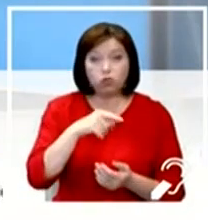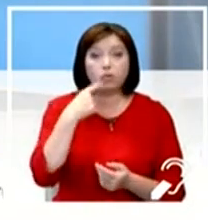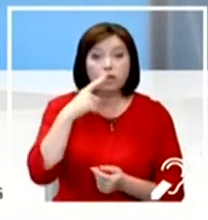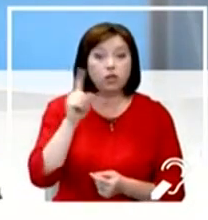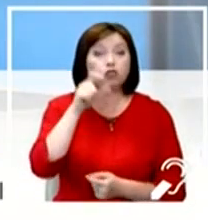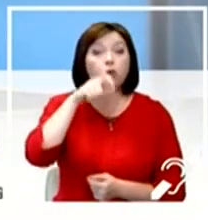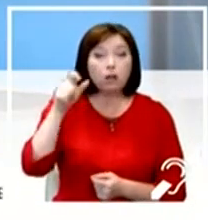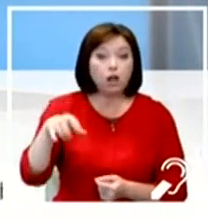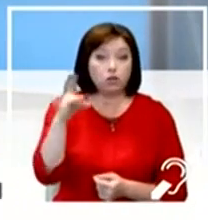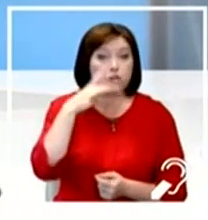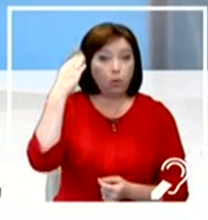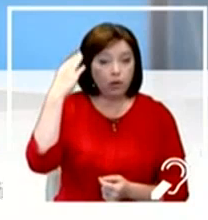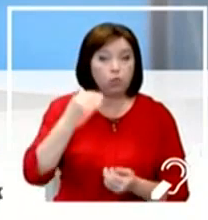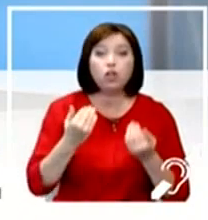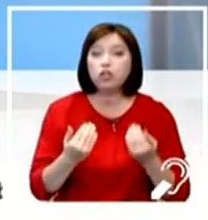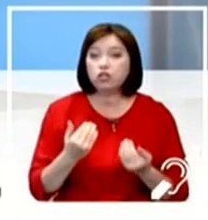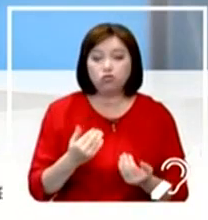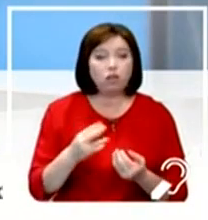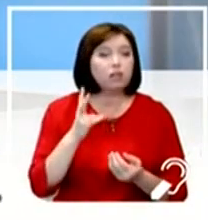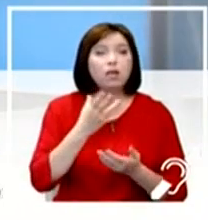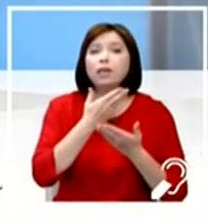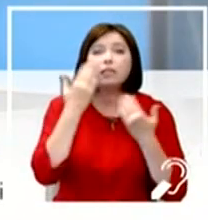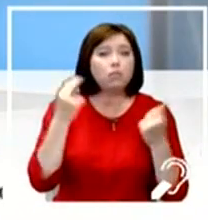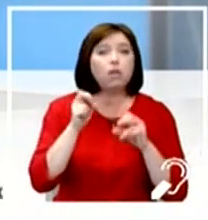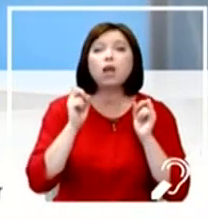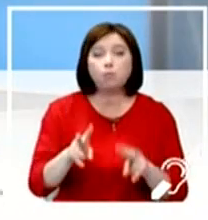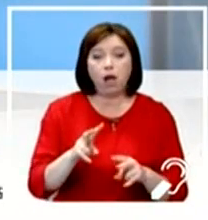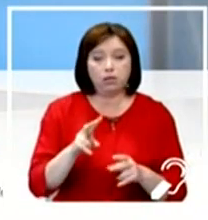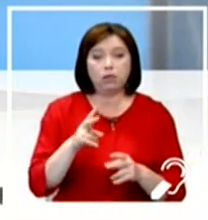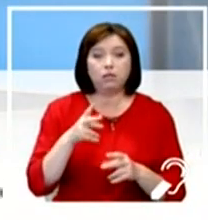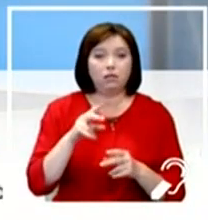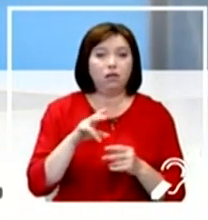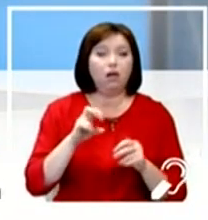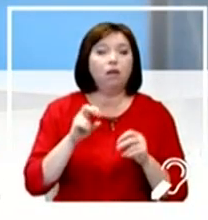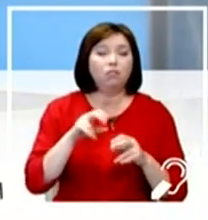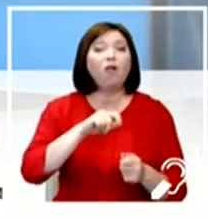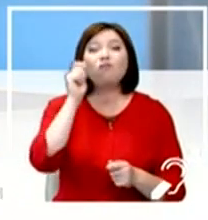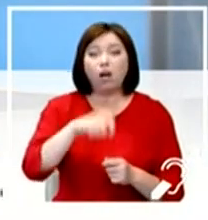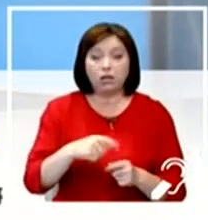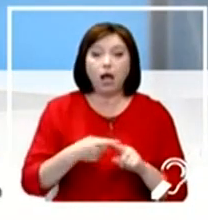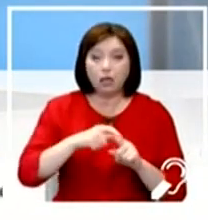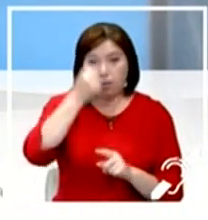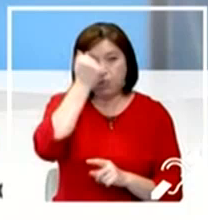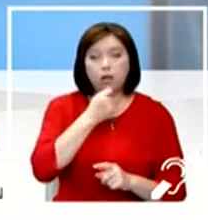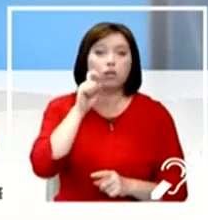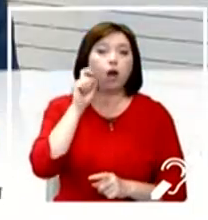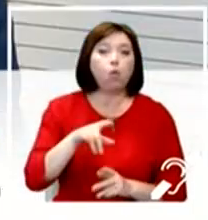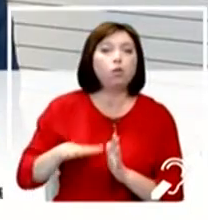cetățenii Republicii Moldova acum nu se află în pericol asta datorită eroismului ucraineni